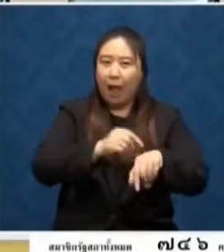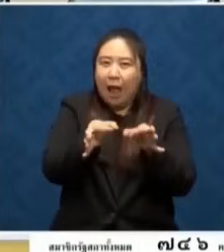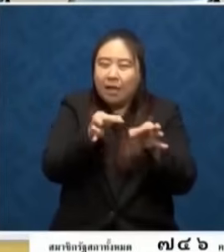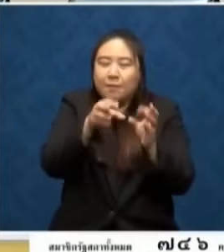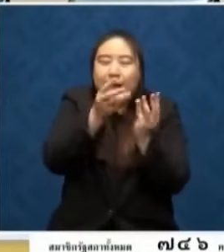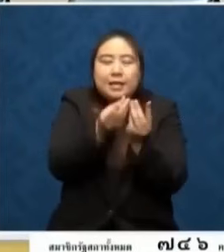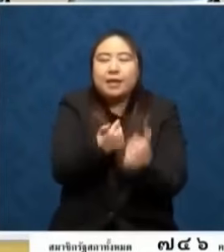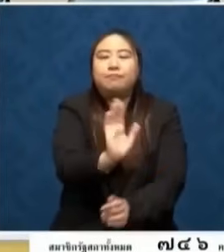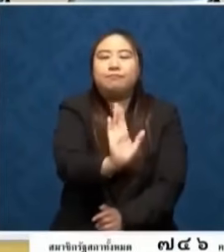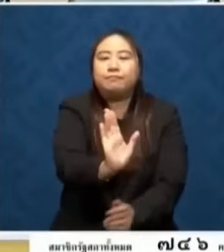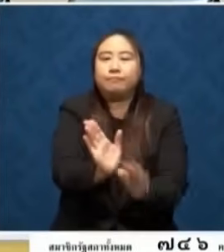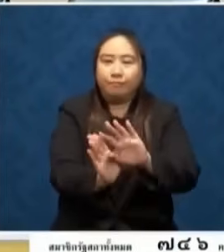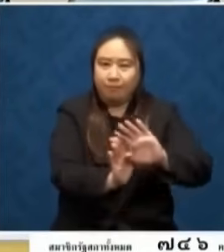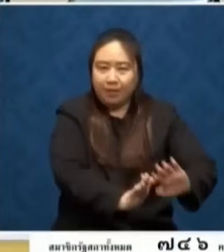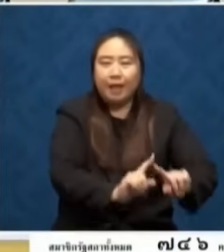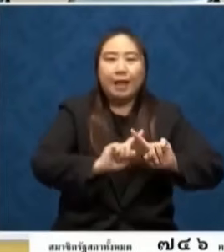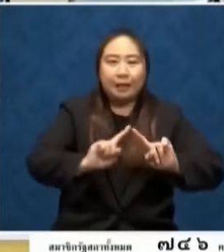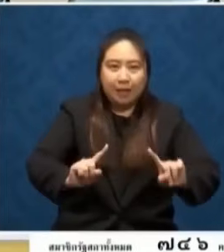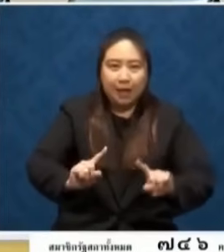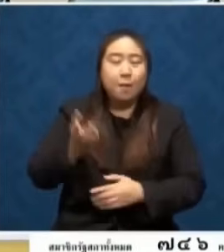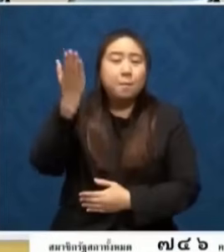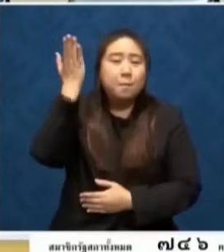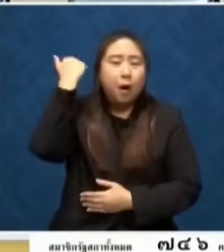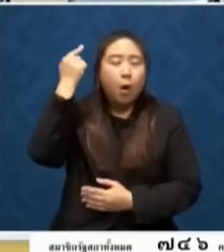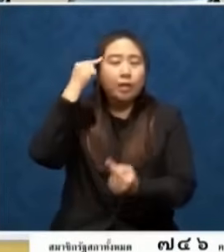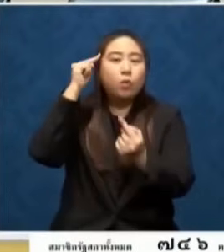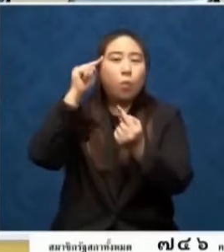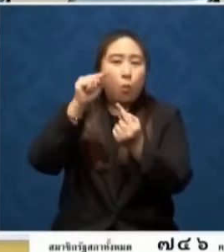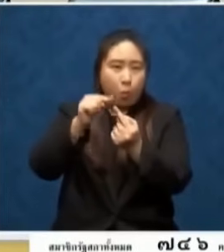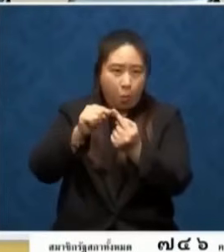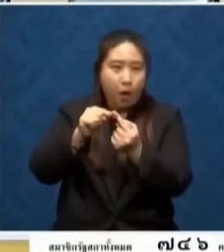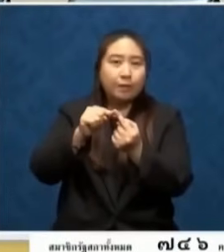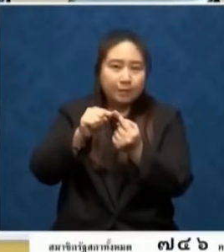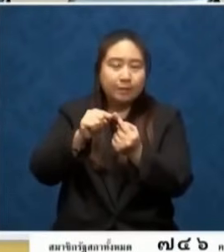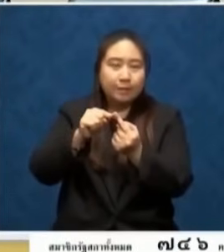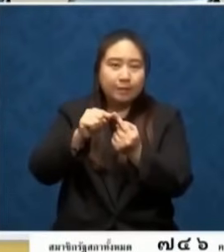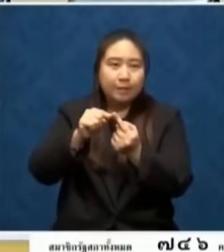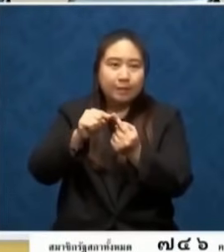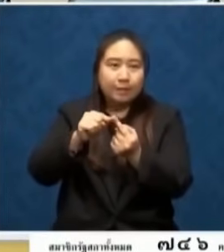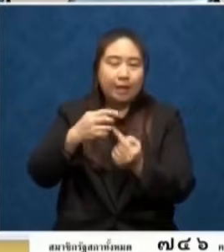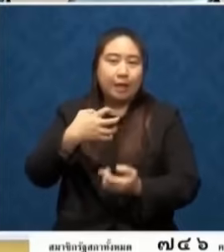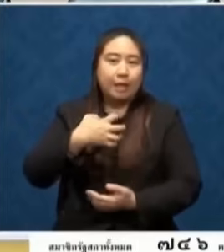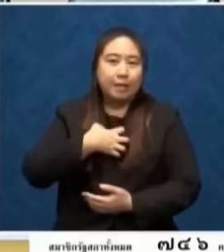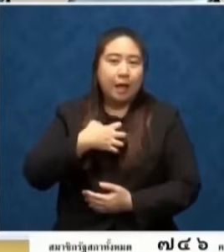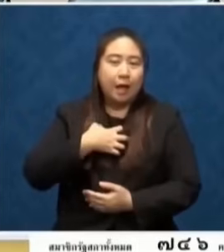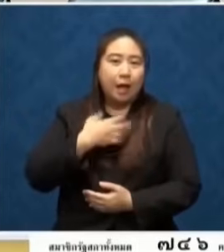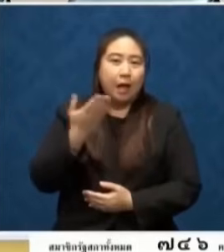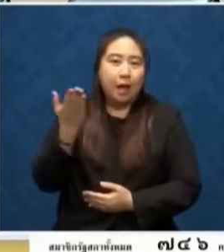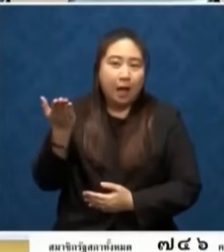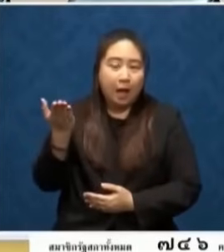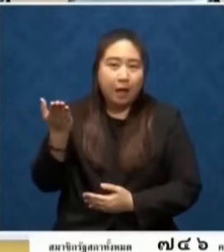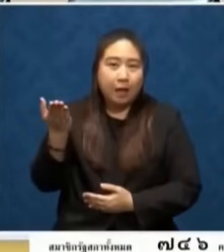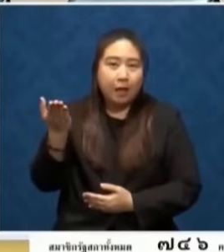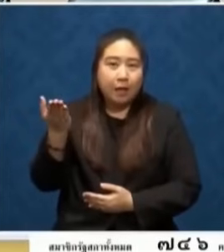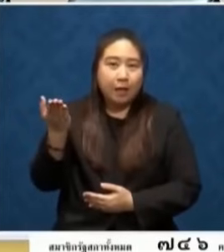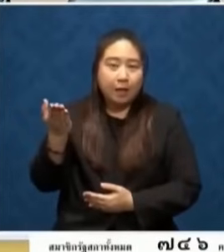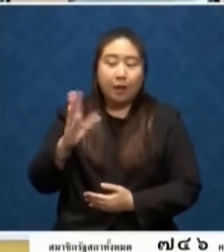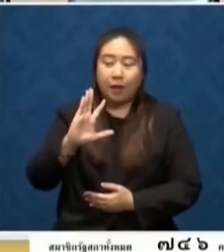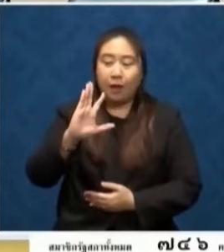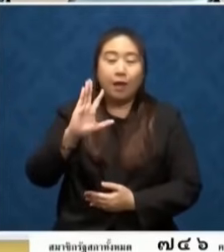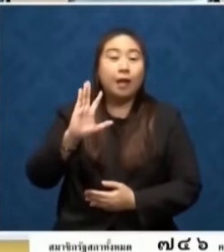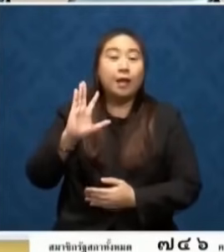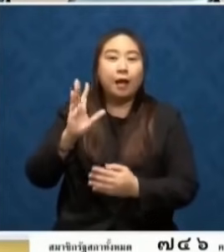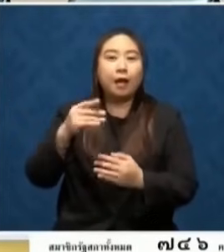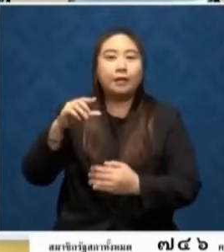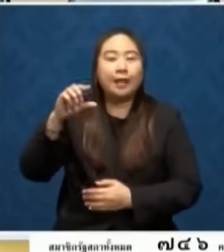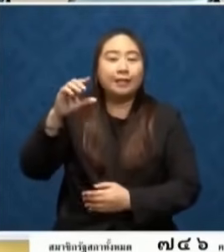นแต่เรียนท่านว่าเคยหวังพึ่งพาท่านดร.ชัดชาติรัฐมนตรีว่าการกระทรว